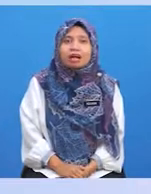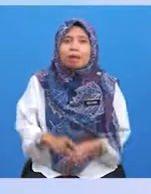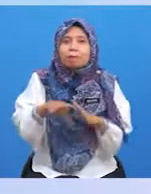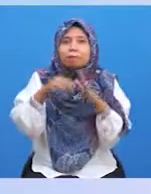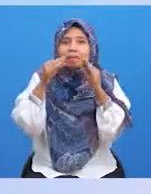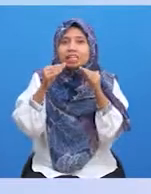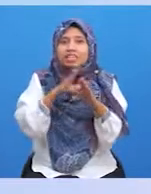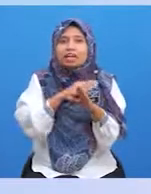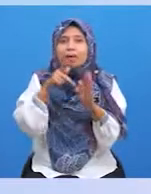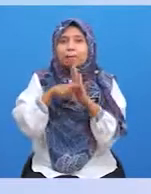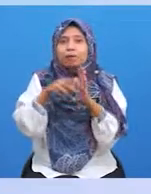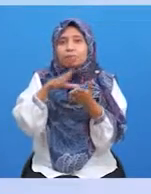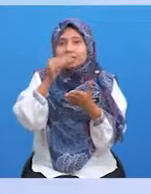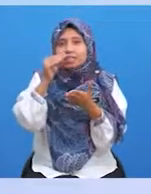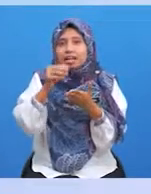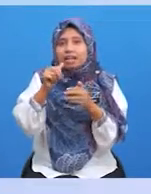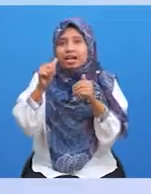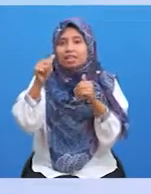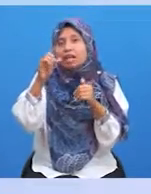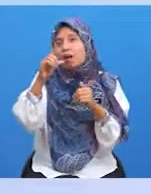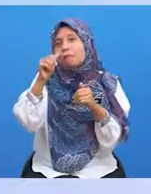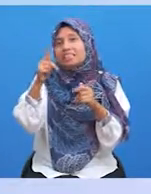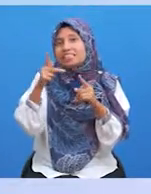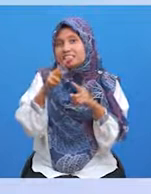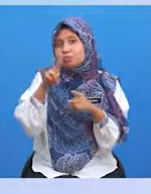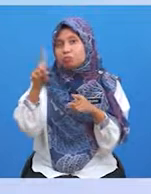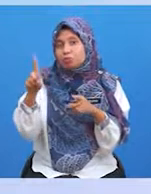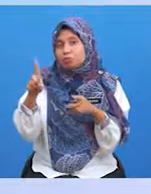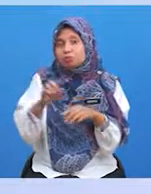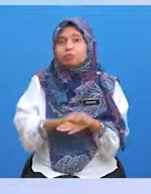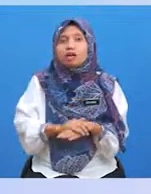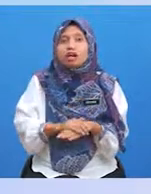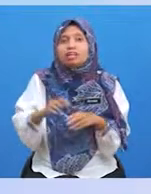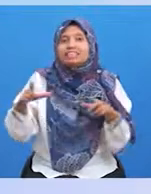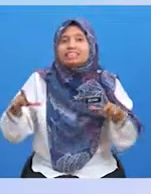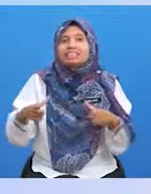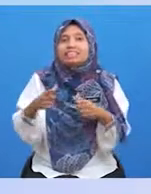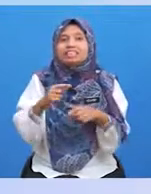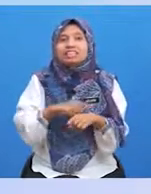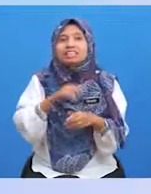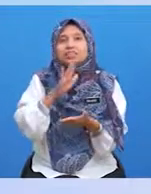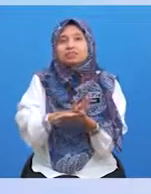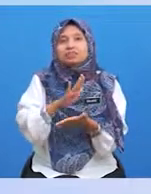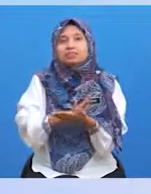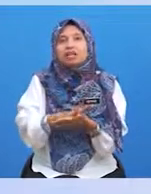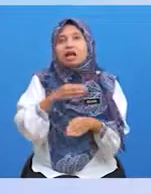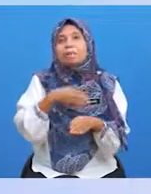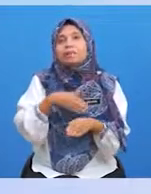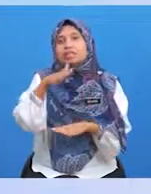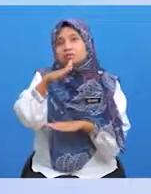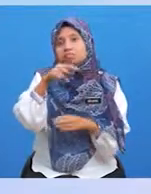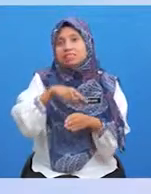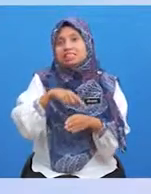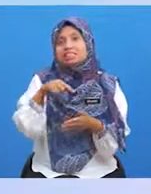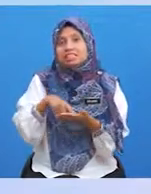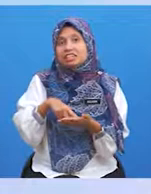Pengajaran dan pembelajaran abad ke-21 dilaksanakan di sekolah-sekolah